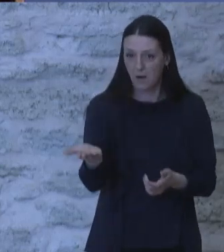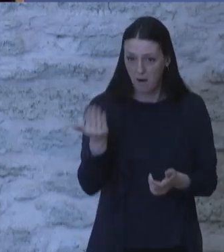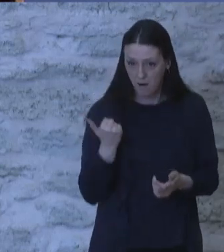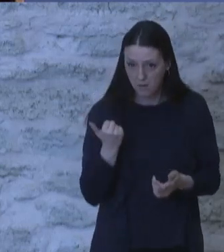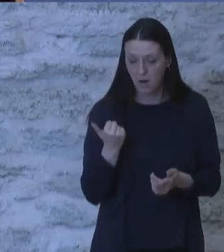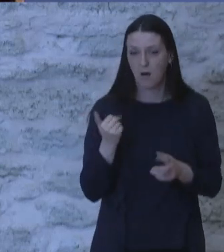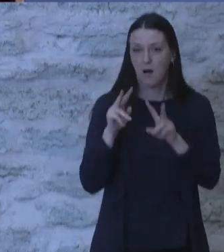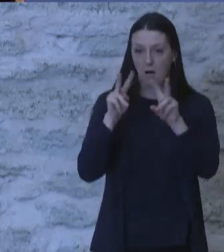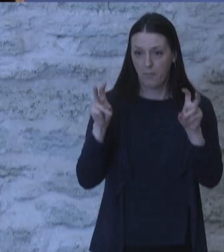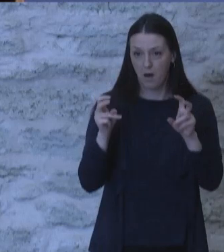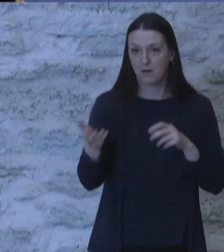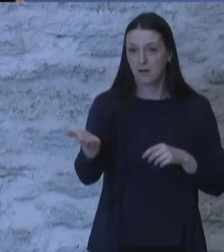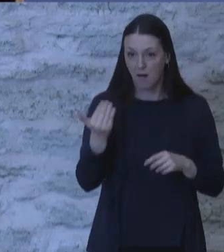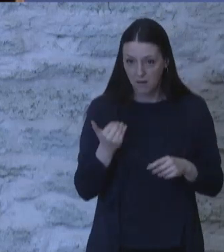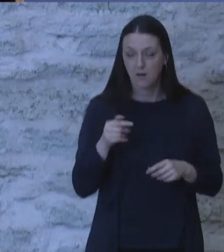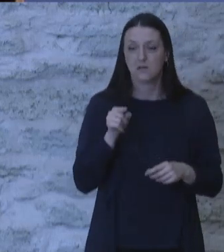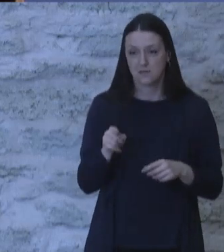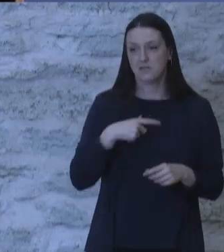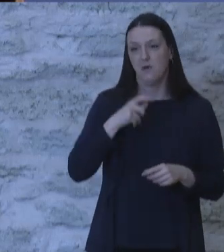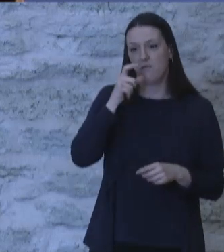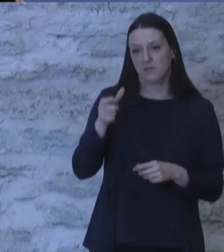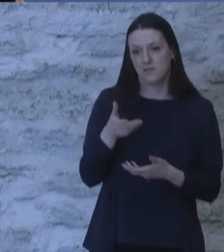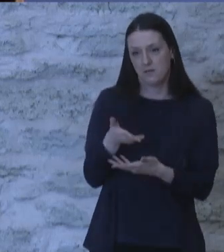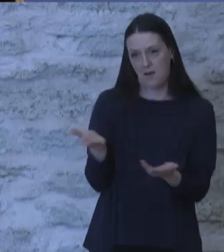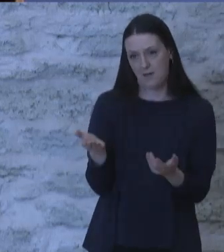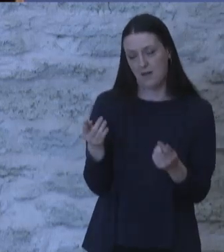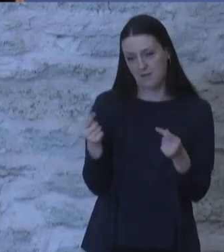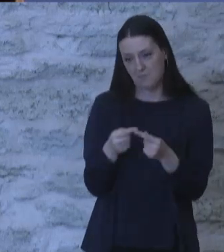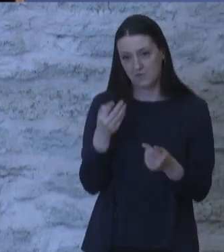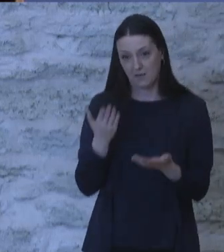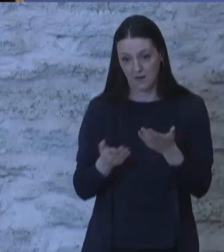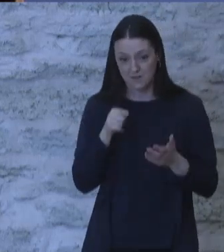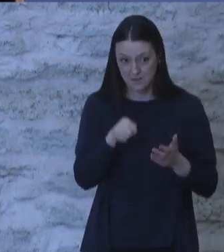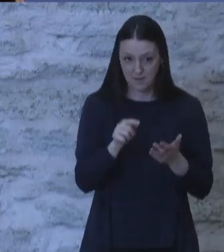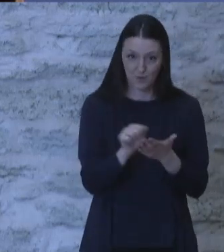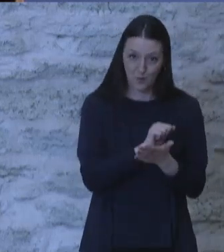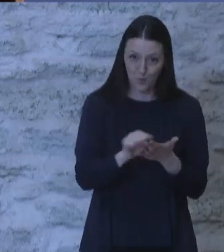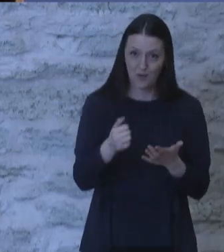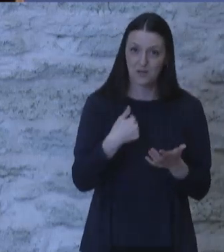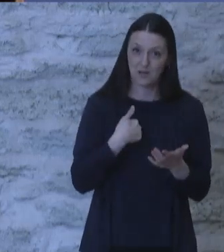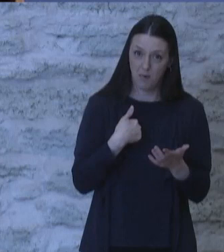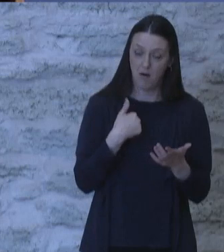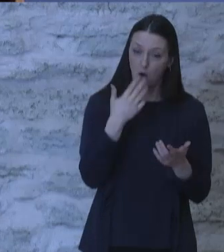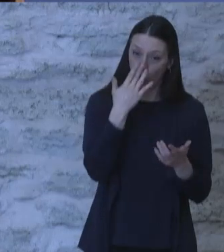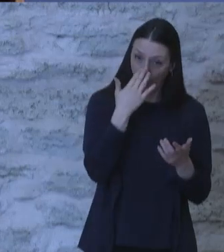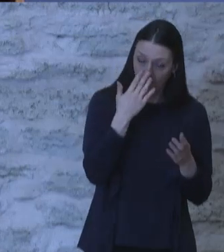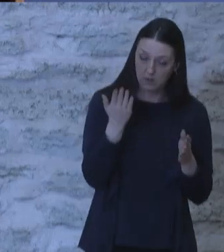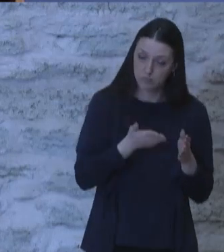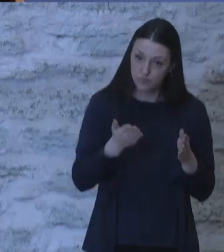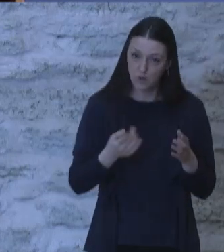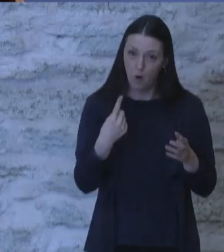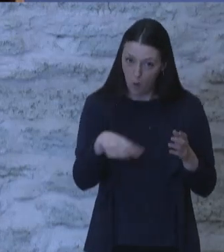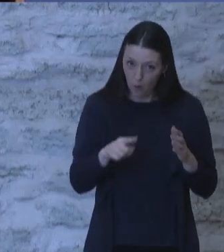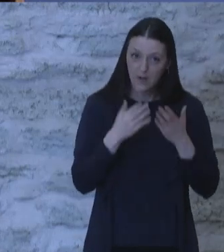dokumenti pealkirja on ja annan teile kohe teada, kas seda dokumenti numeratsiooni ja pealkirja